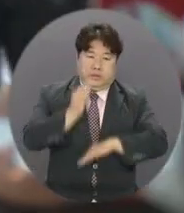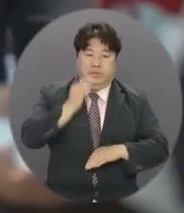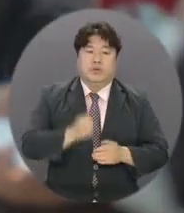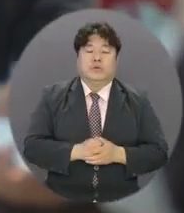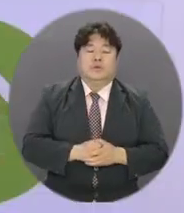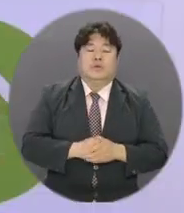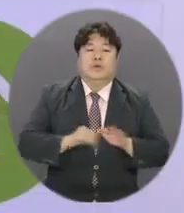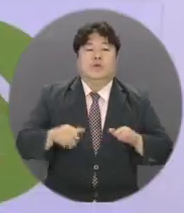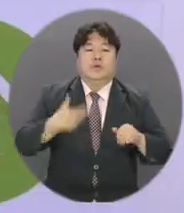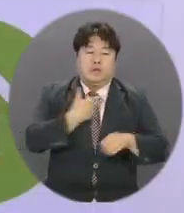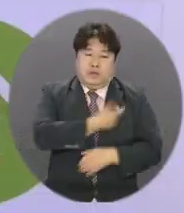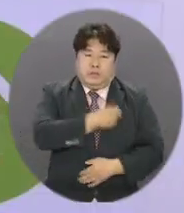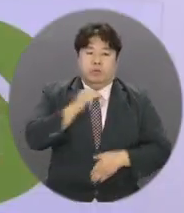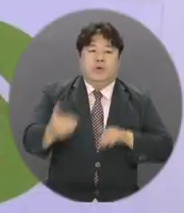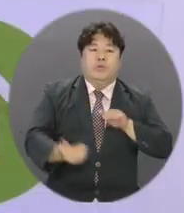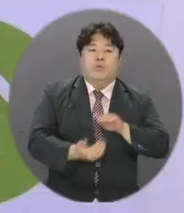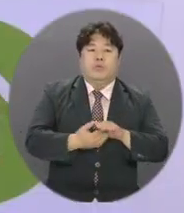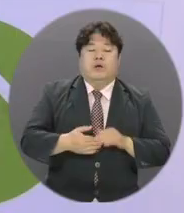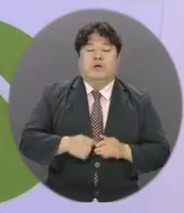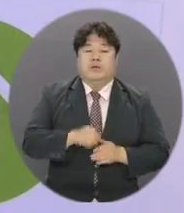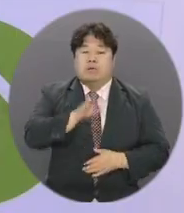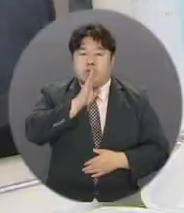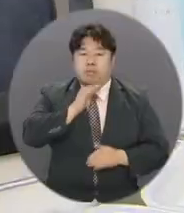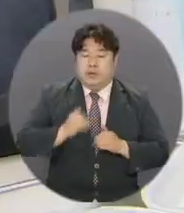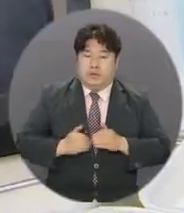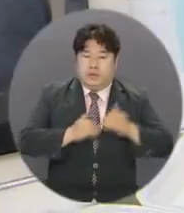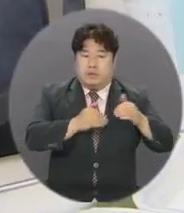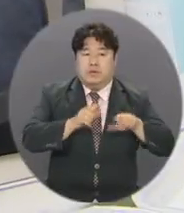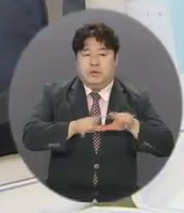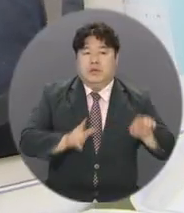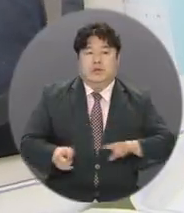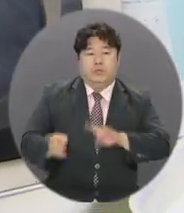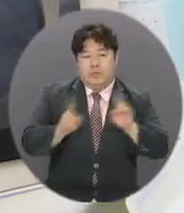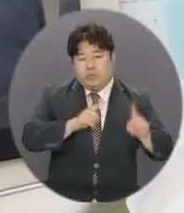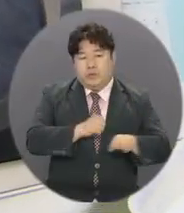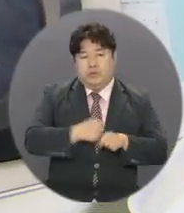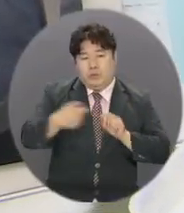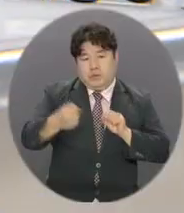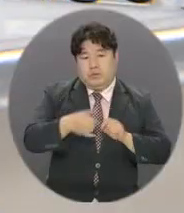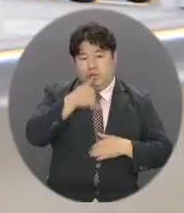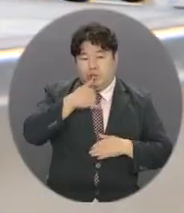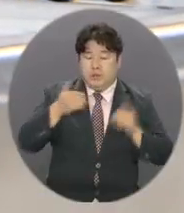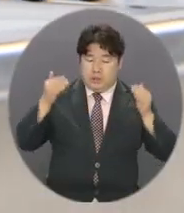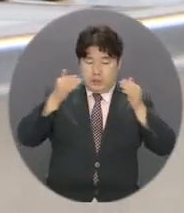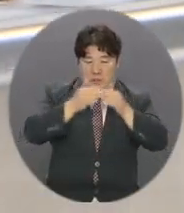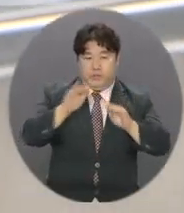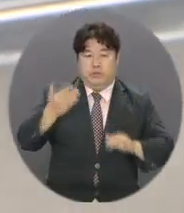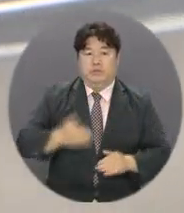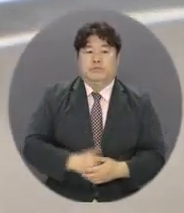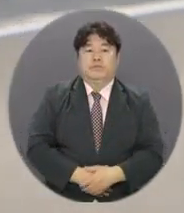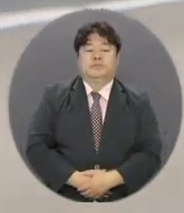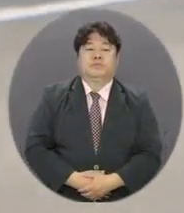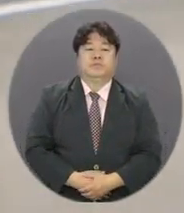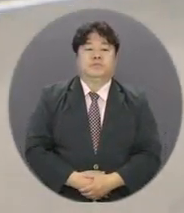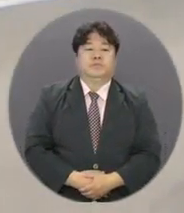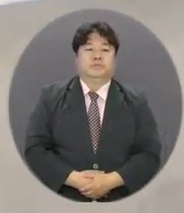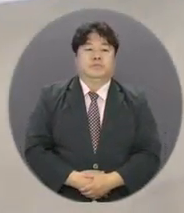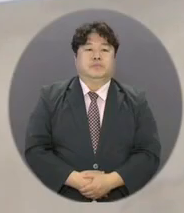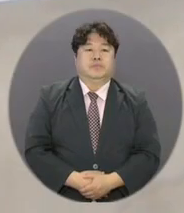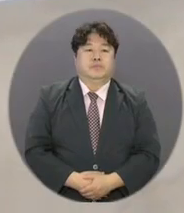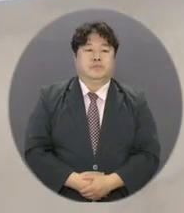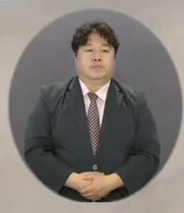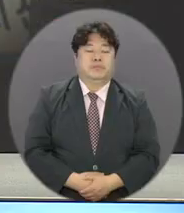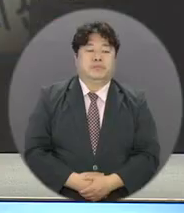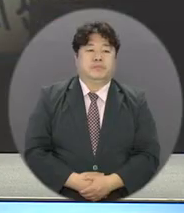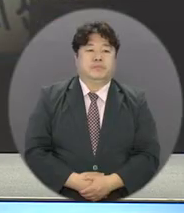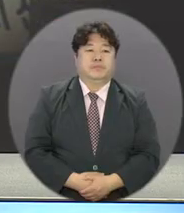상황. 접종이 이루어짐에 따라 실제로 단계적 일상 회복에 가까워질 수 있을지 주목됩니다. MBC 뉴스 이다현입니다.